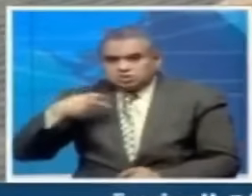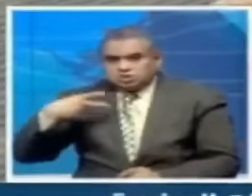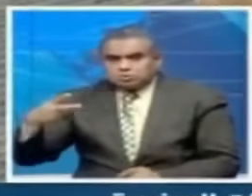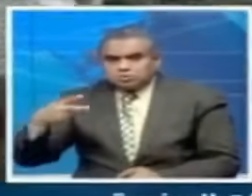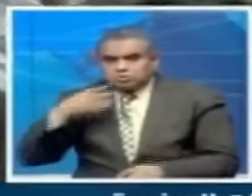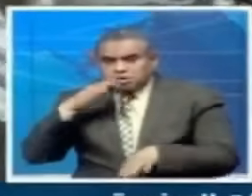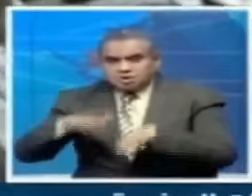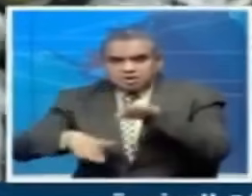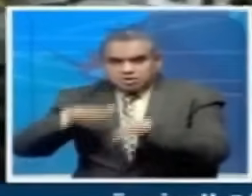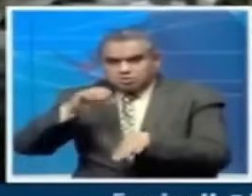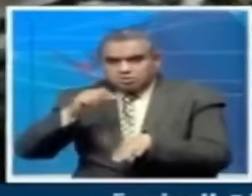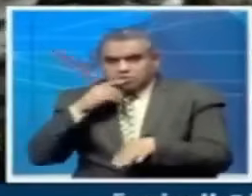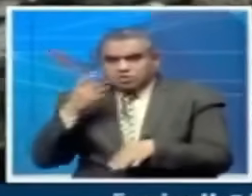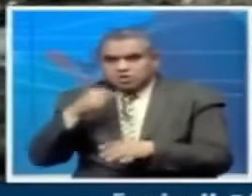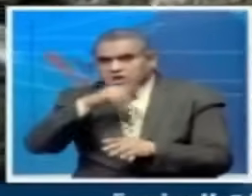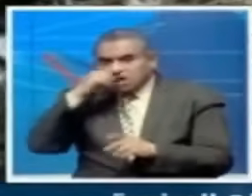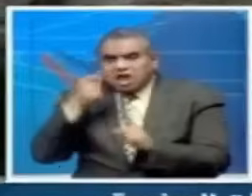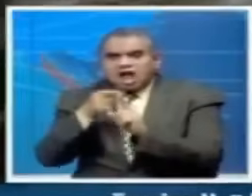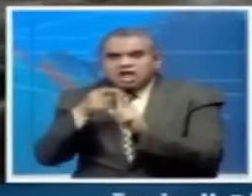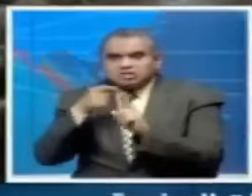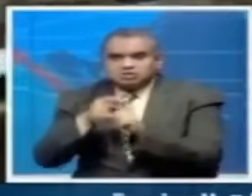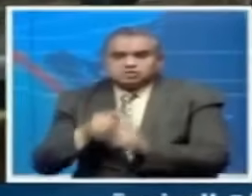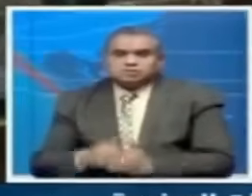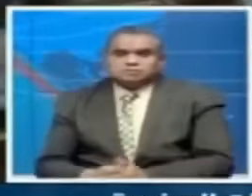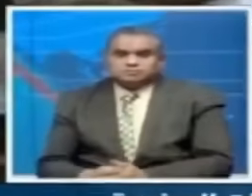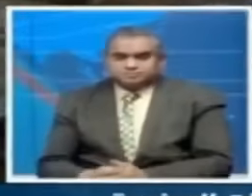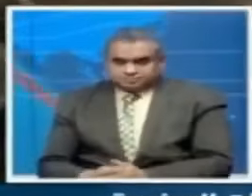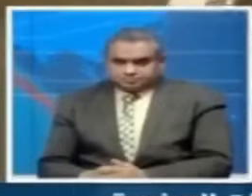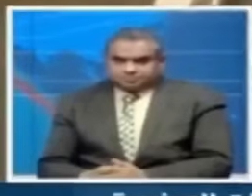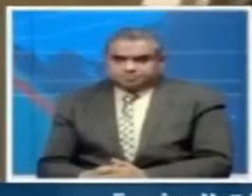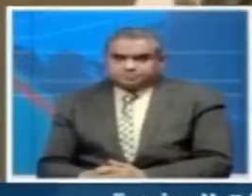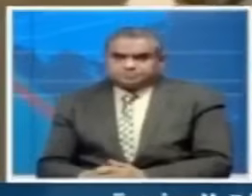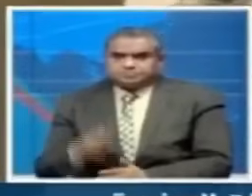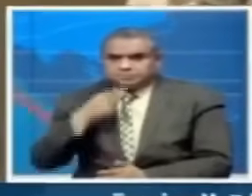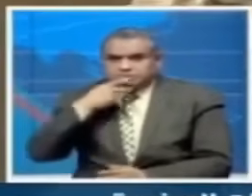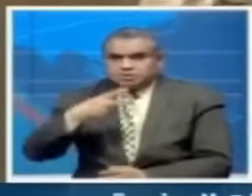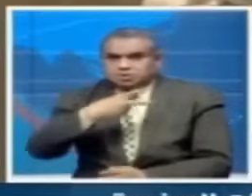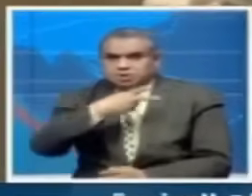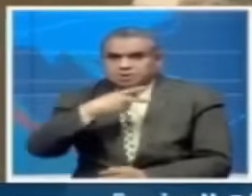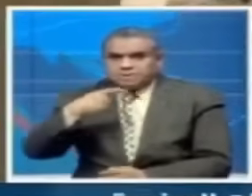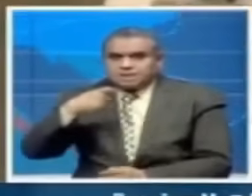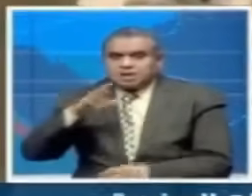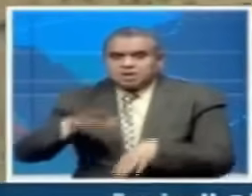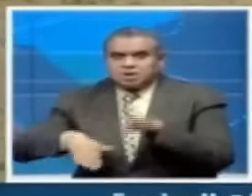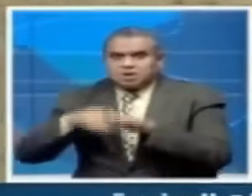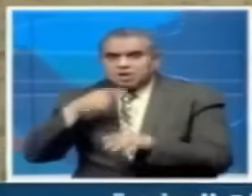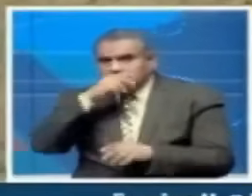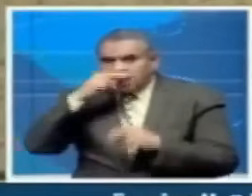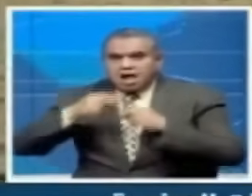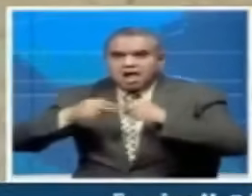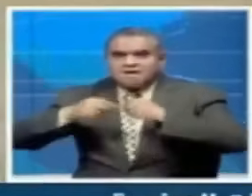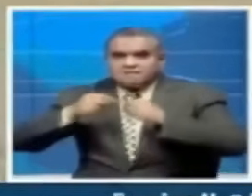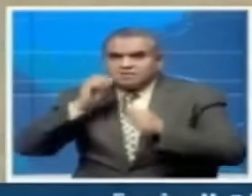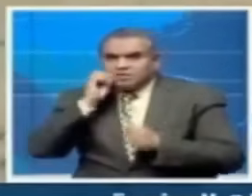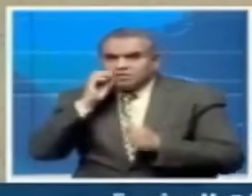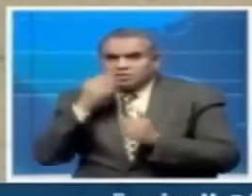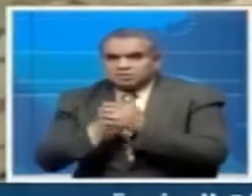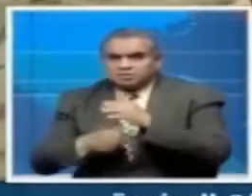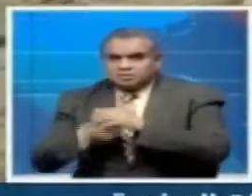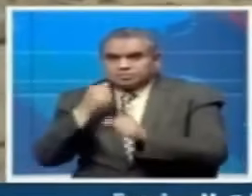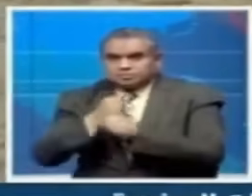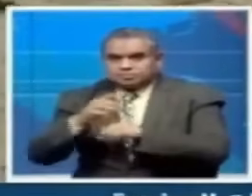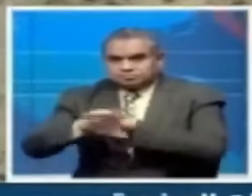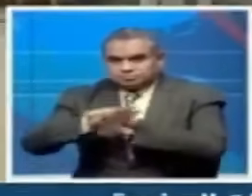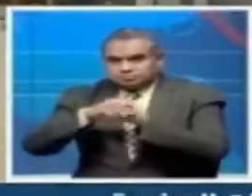و629 كيلوغرام حشيش و200 كيلوغرام أفيون كما تم ضبط